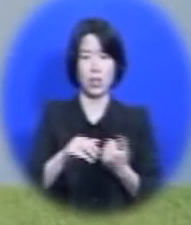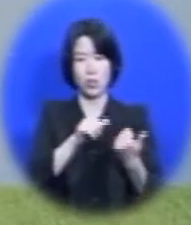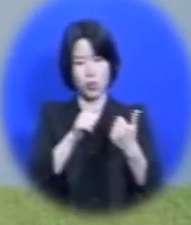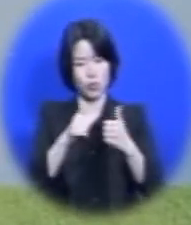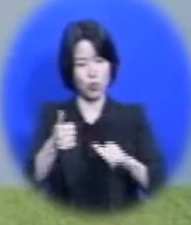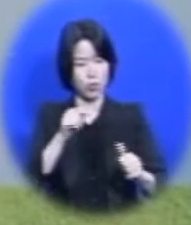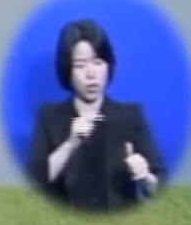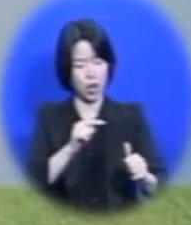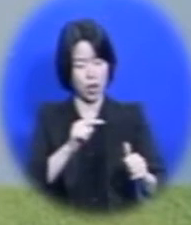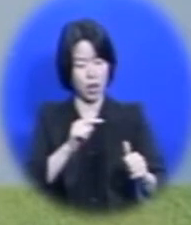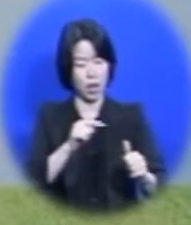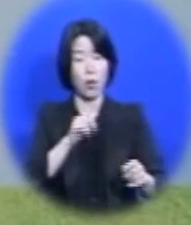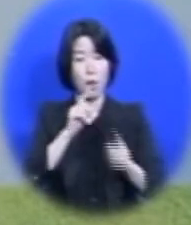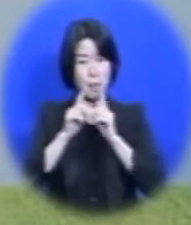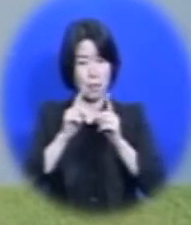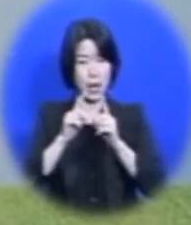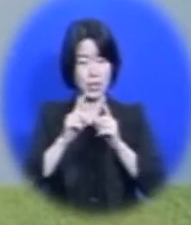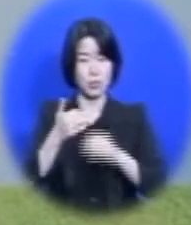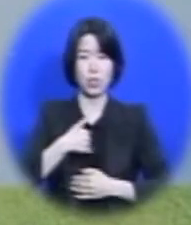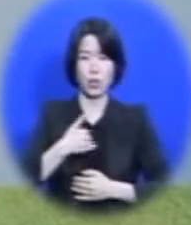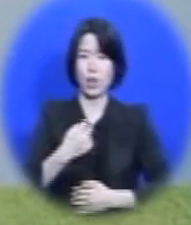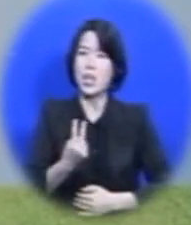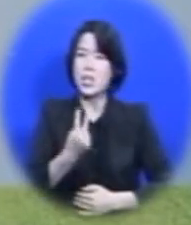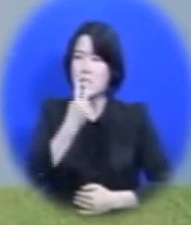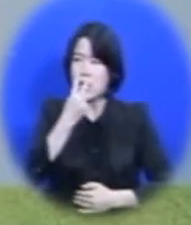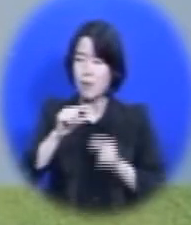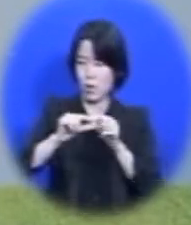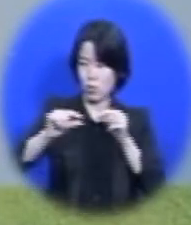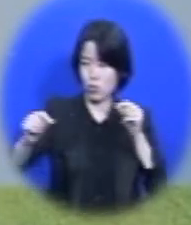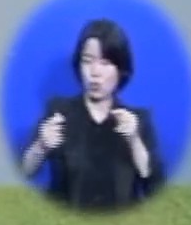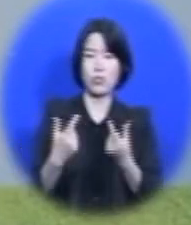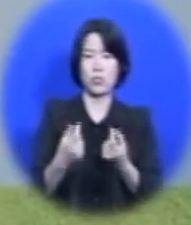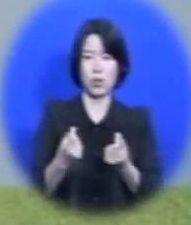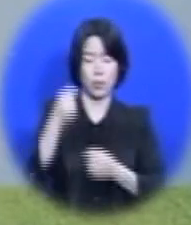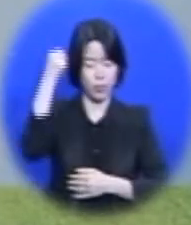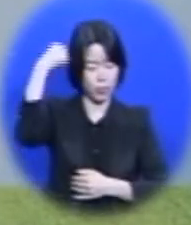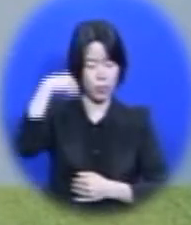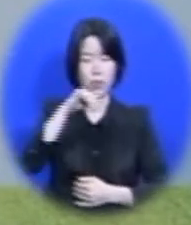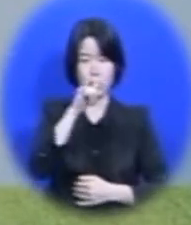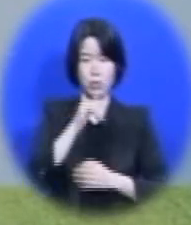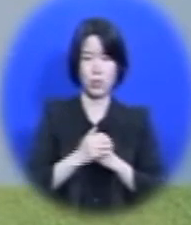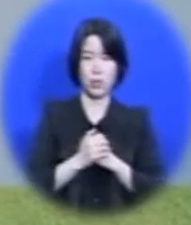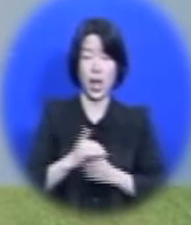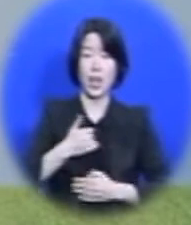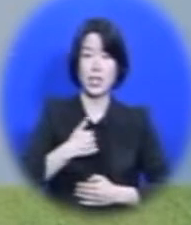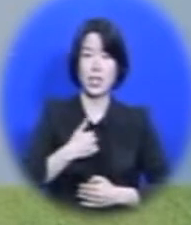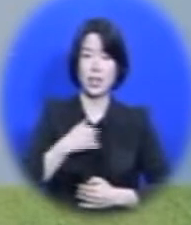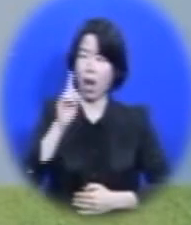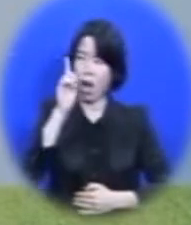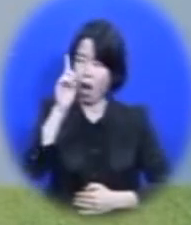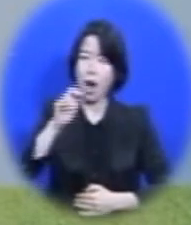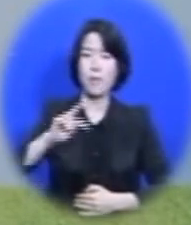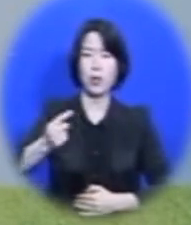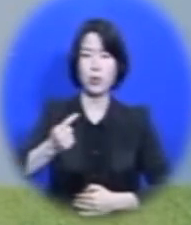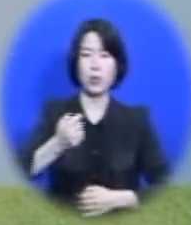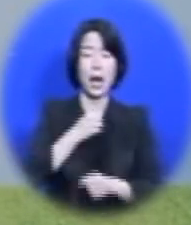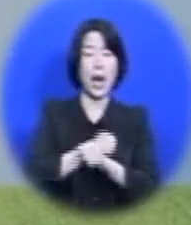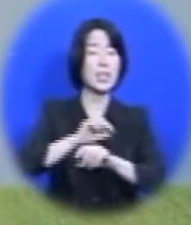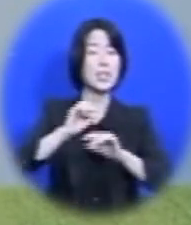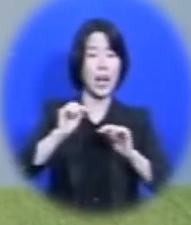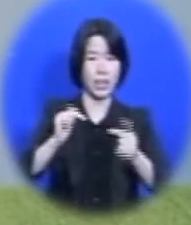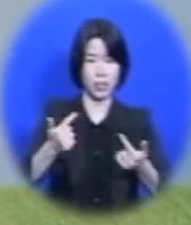죽으라고 하는 하나님의 말씀이 저에게는 생명줄같이 여겨졌습니다. 제가 한 번도 안 해본 것이